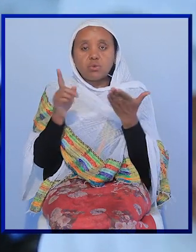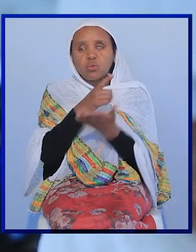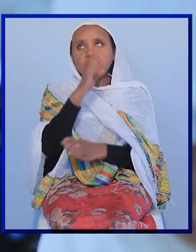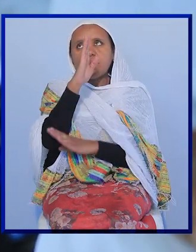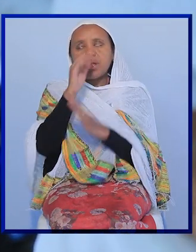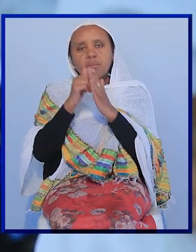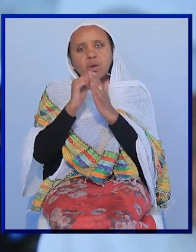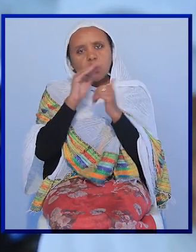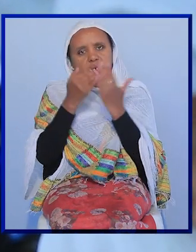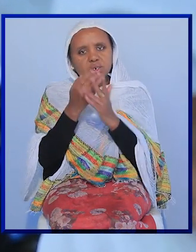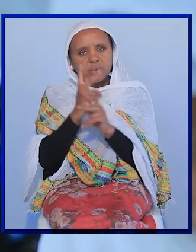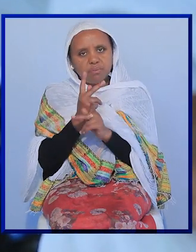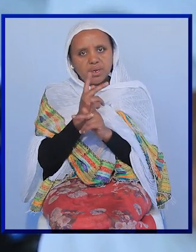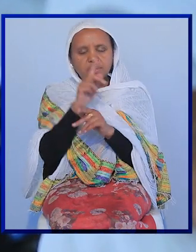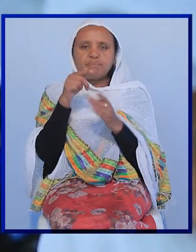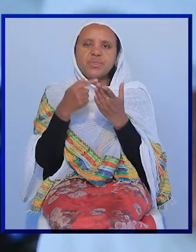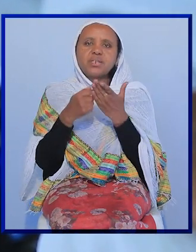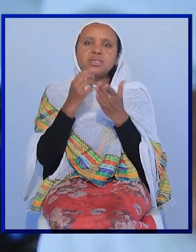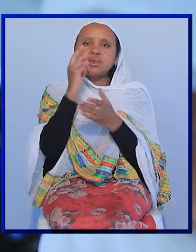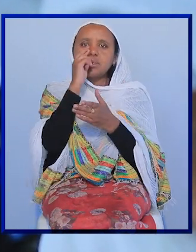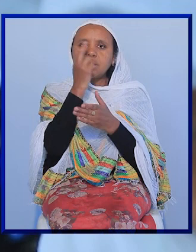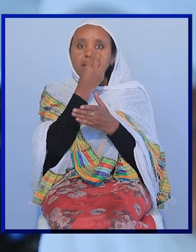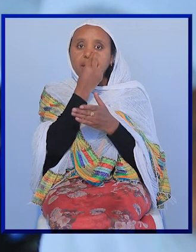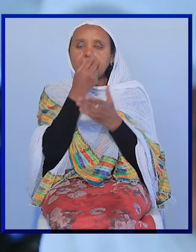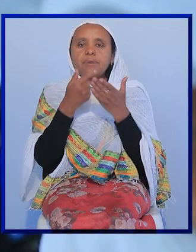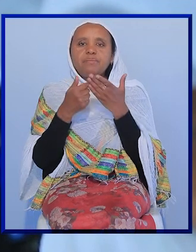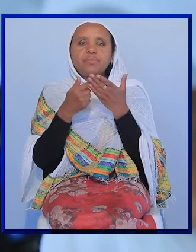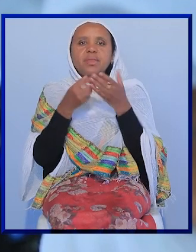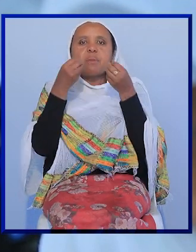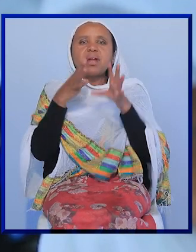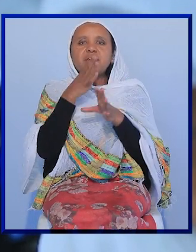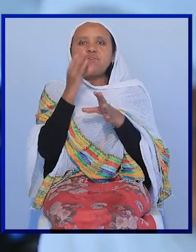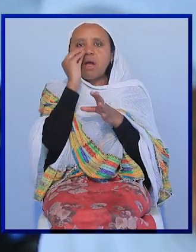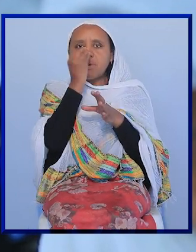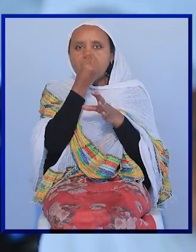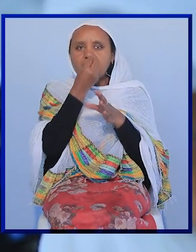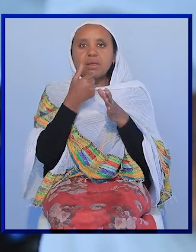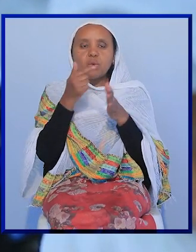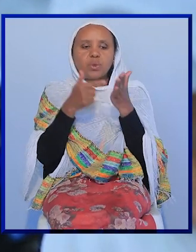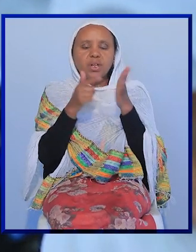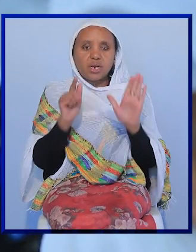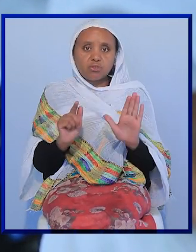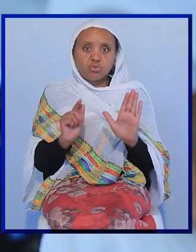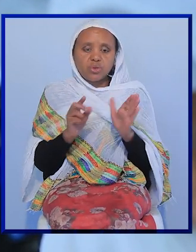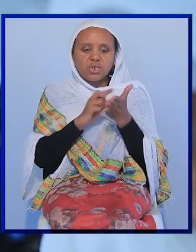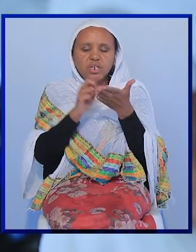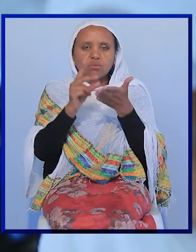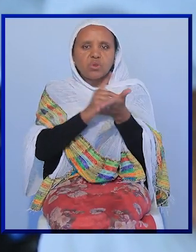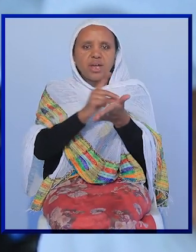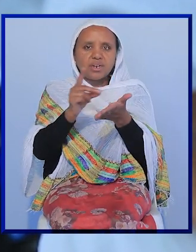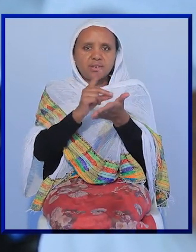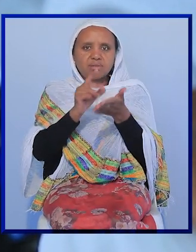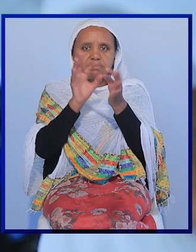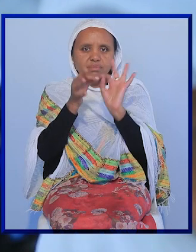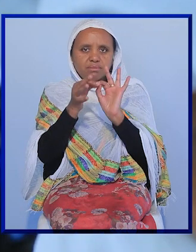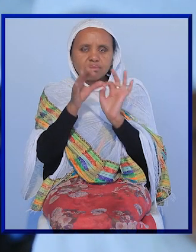አምላክ ሁላችንንም ይጠብቀን። ስለዚህ ጽጌ እንተ ኢትትነገፍ የማትረግፍ አበባ ተብሎ የተገለጹትን ቅዱስ ያሬድ ሲፈታልን